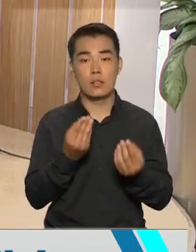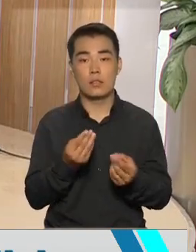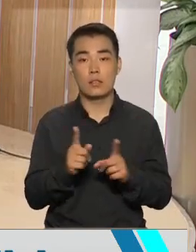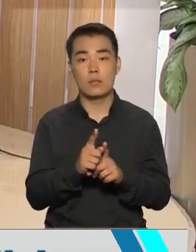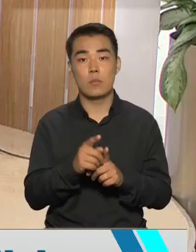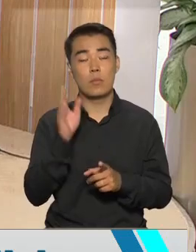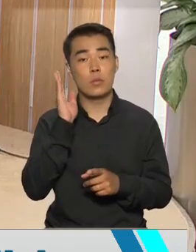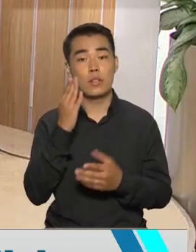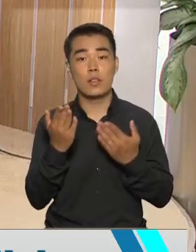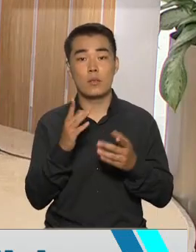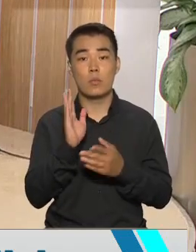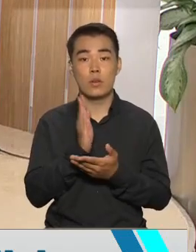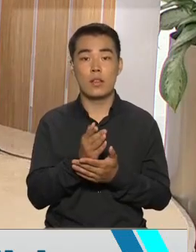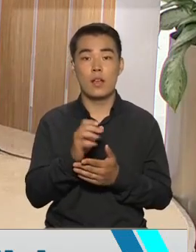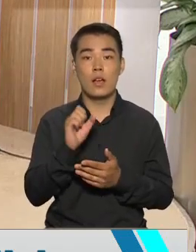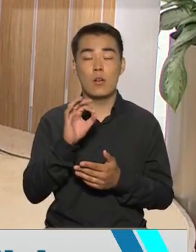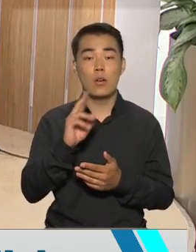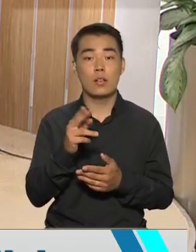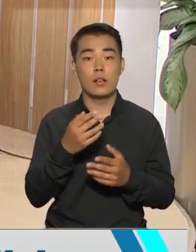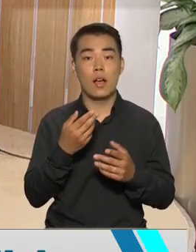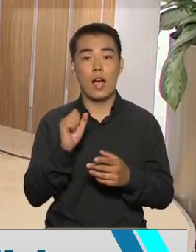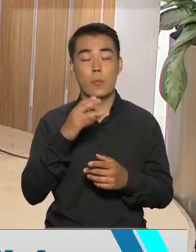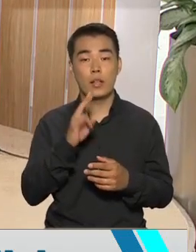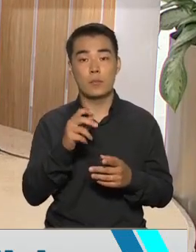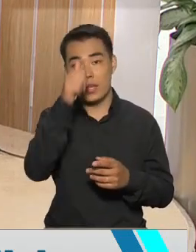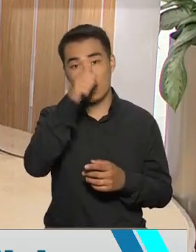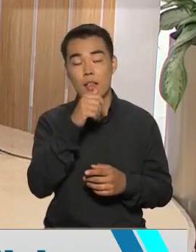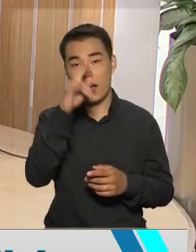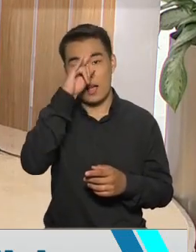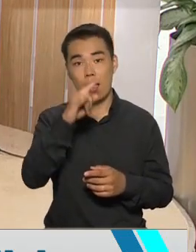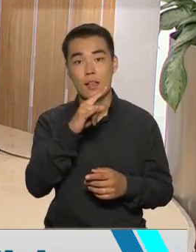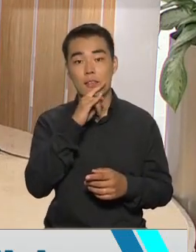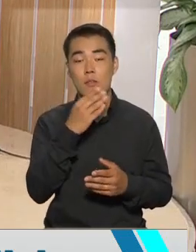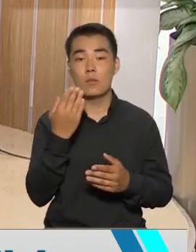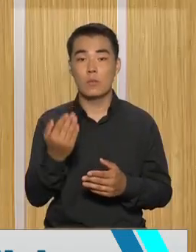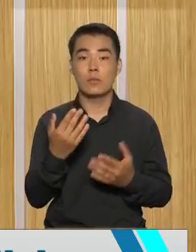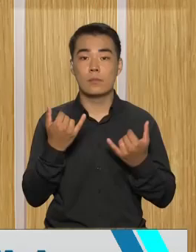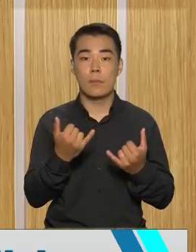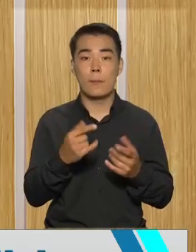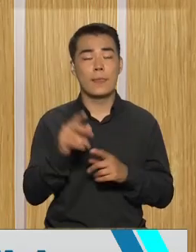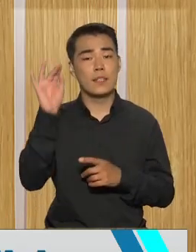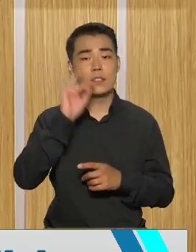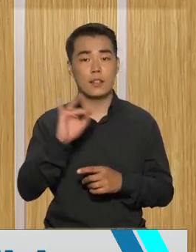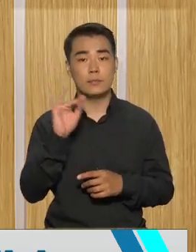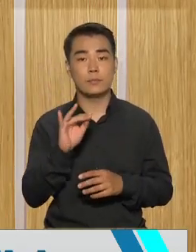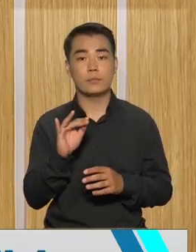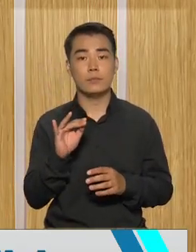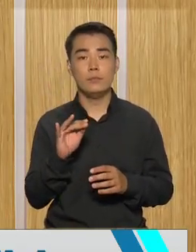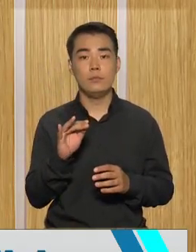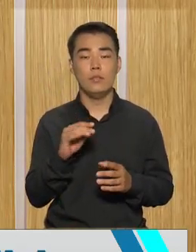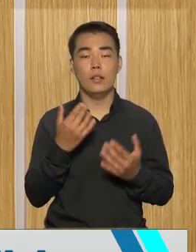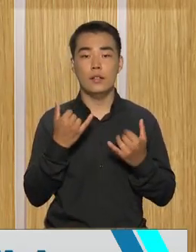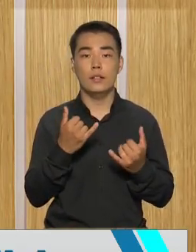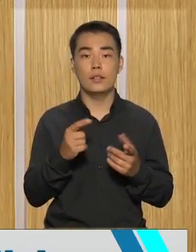бул октябрь айында түрк Казакстандын, бордош Казакстандын тарыхый